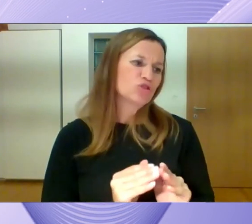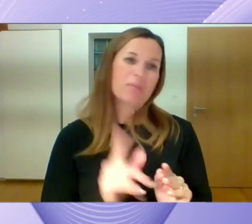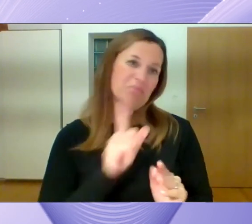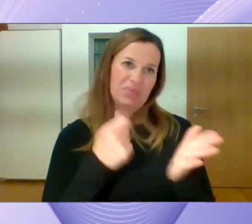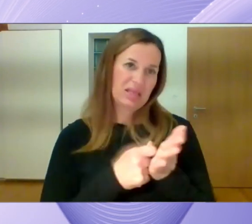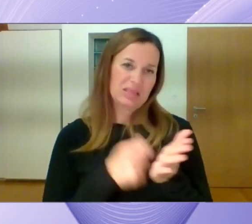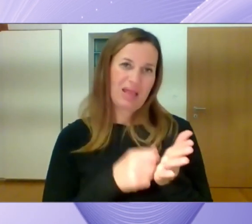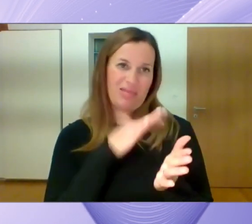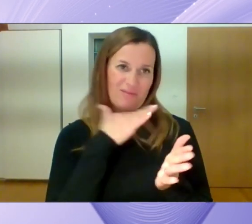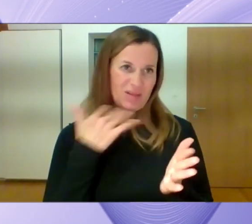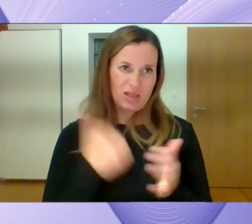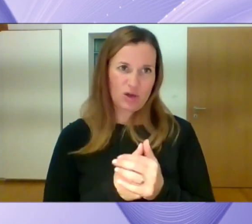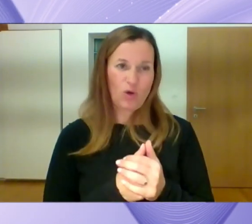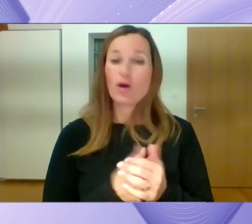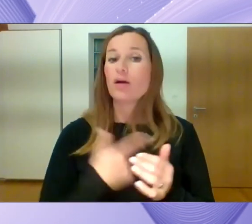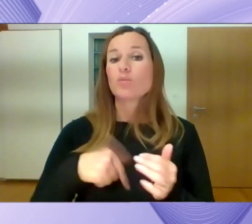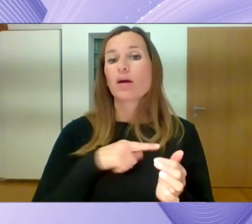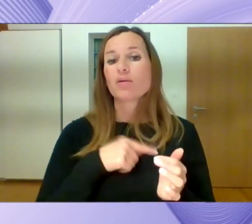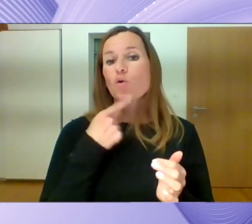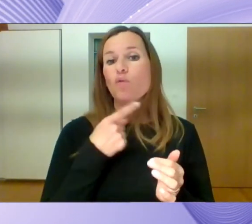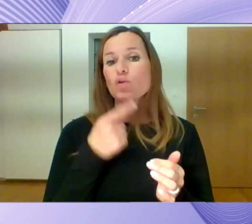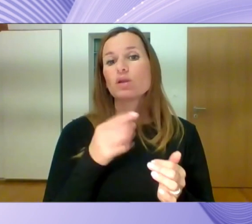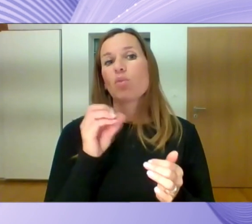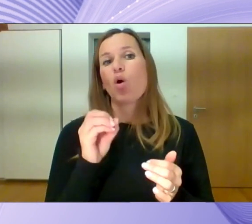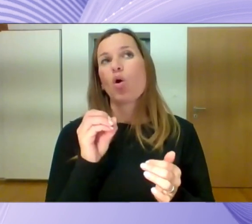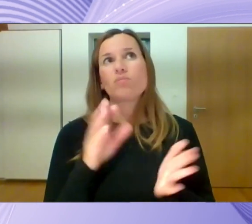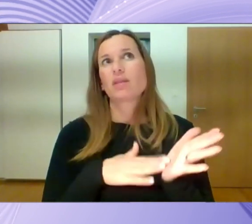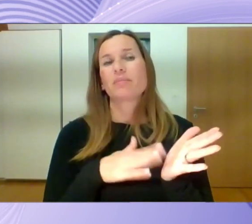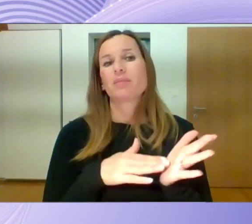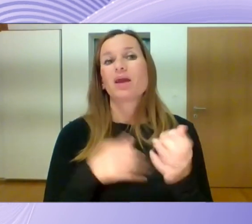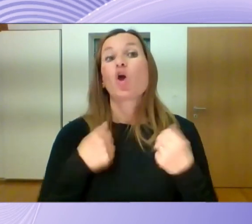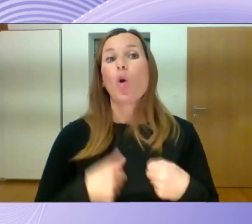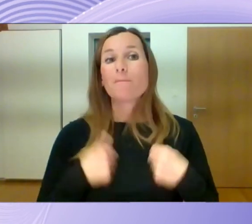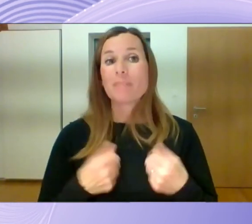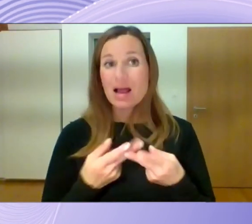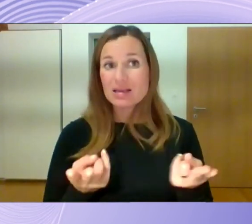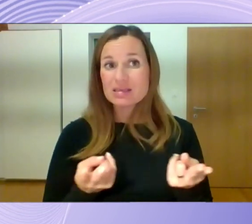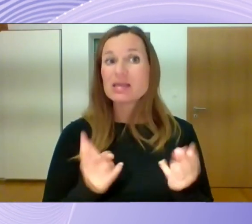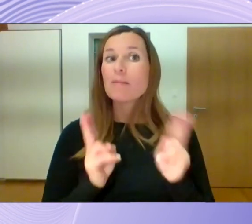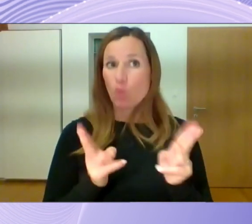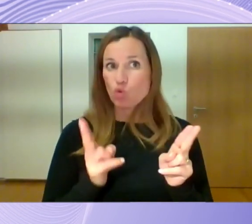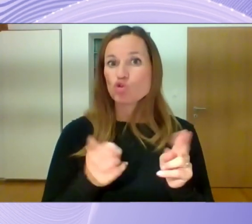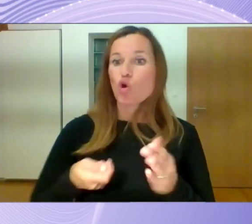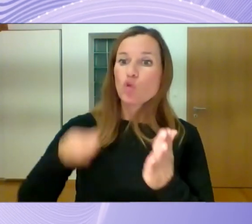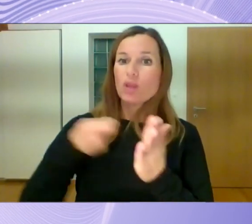da, tukaj pa govorimo recimo v kopalnici je moč namestiti držala,